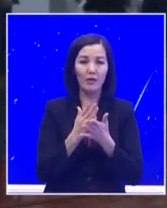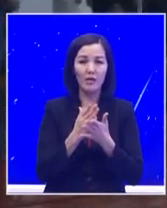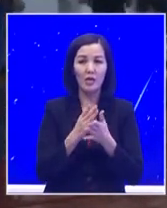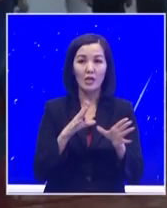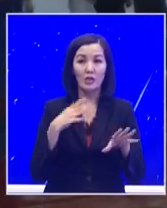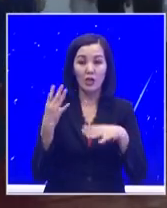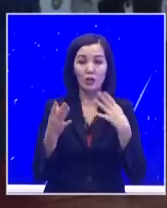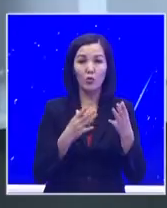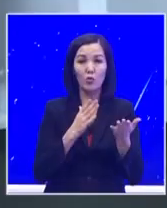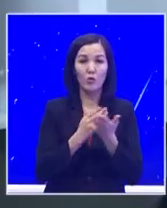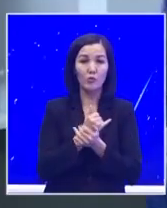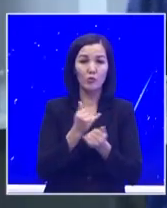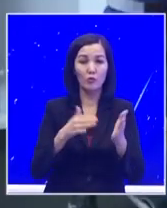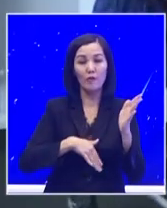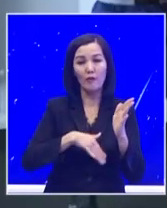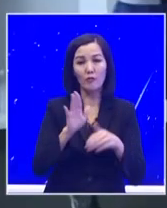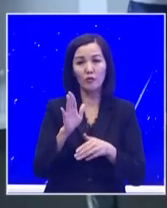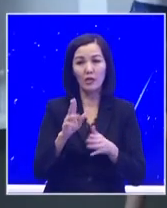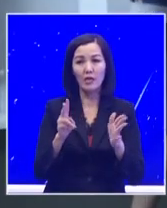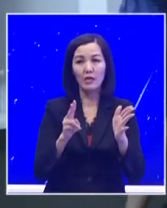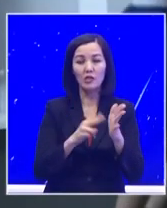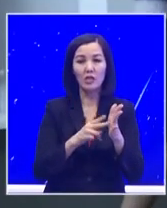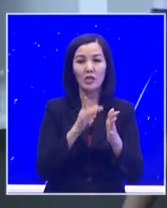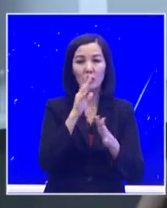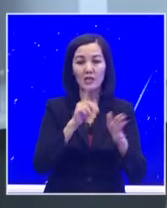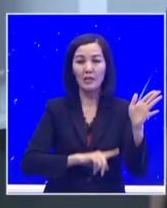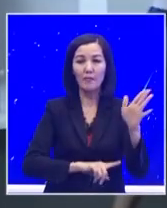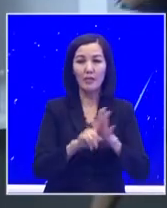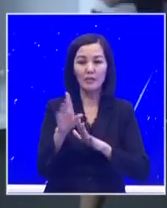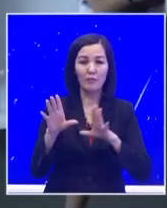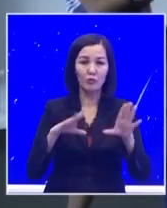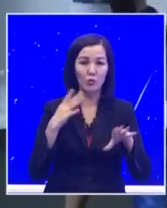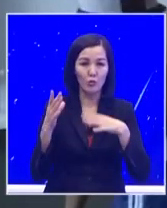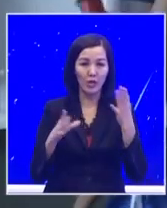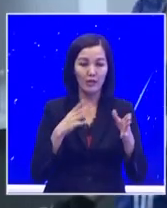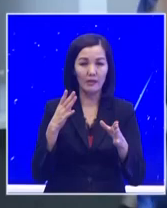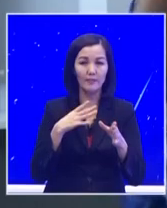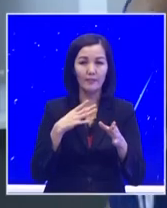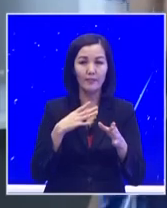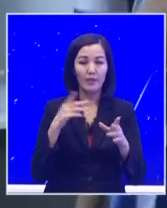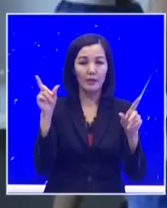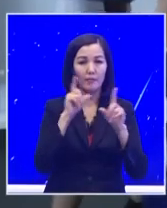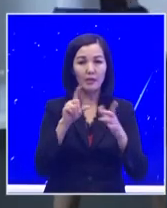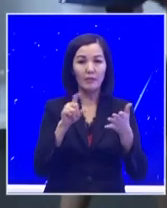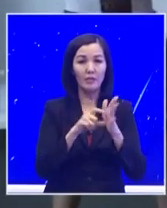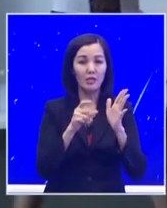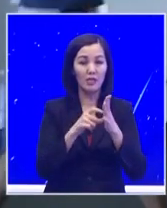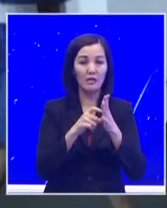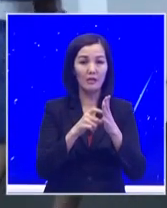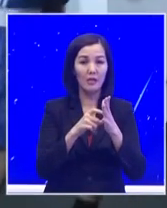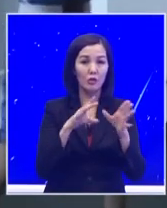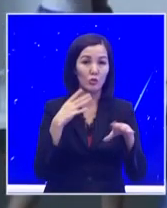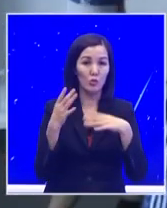Жаттығуға мүмкіндік өте көп. Мен 7 жастан бері қатысып келемін. Ол кезде мектептің залында істедік.